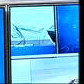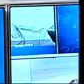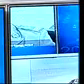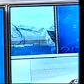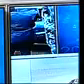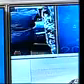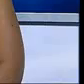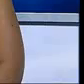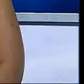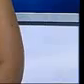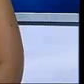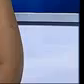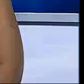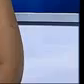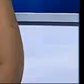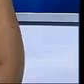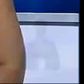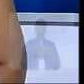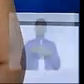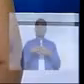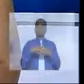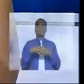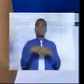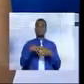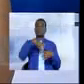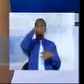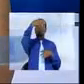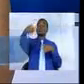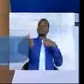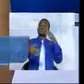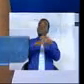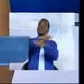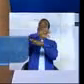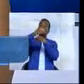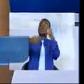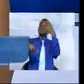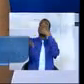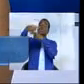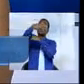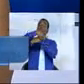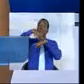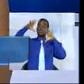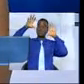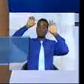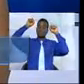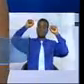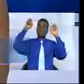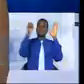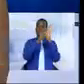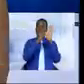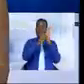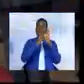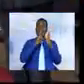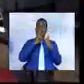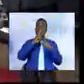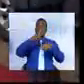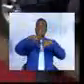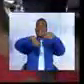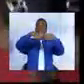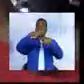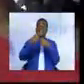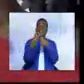Aujourd'hui, jeudi 28 novembre, bienvenue à tous dans le 13h. Le président Alassane Ouattara, chaleureusement accueilli par les populations de